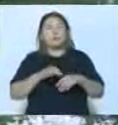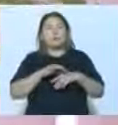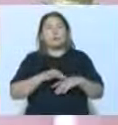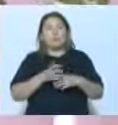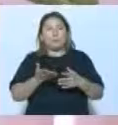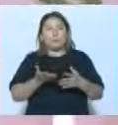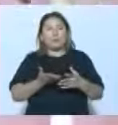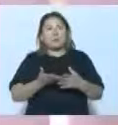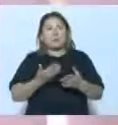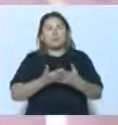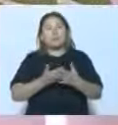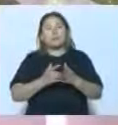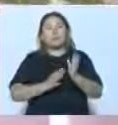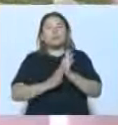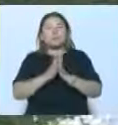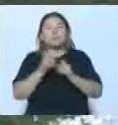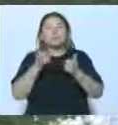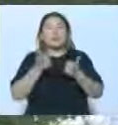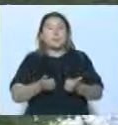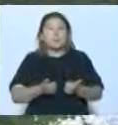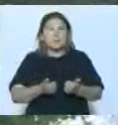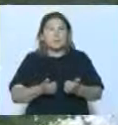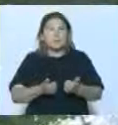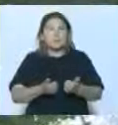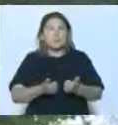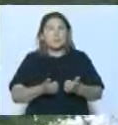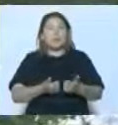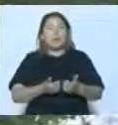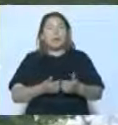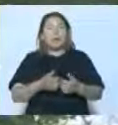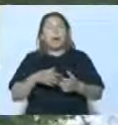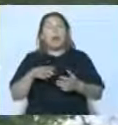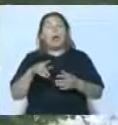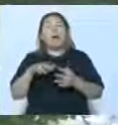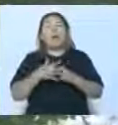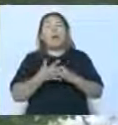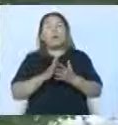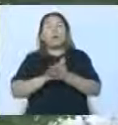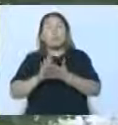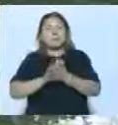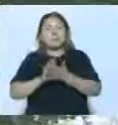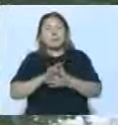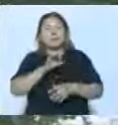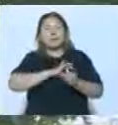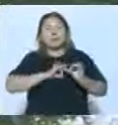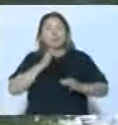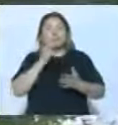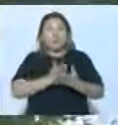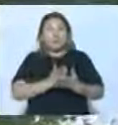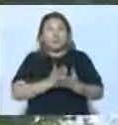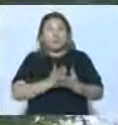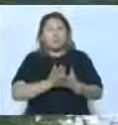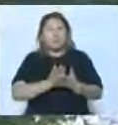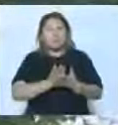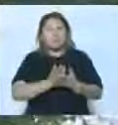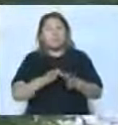осы. Негізі өсіп тұрған жақсы, өсіп алған ауада таза көп пайдасы бар, өзі